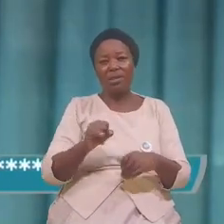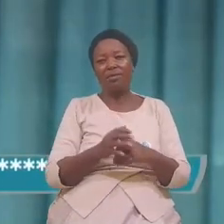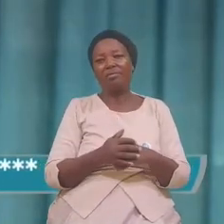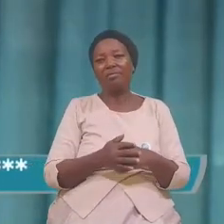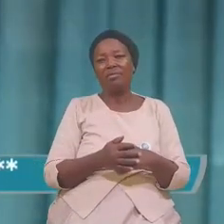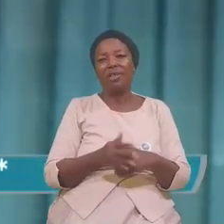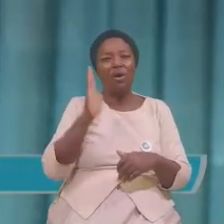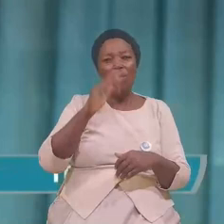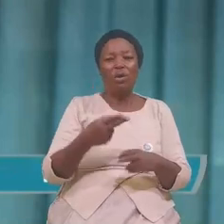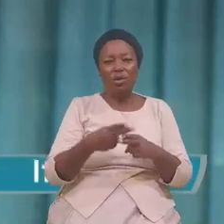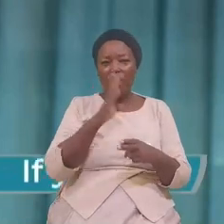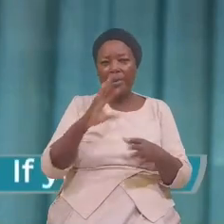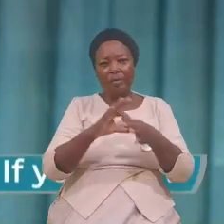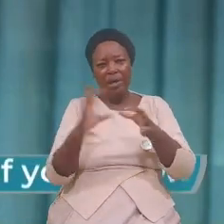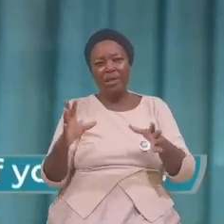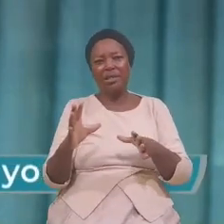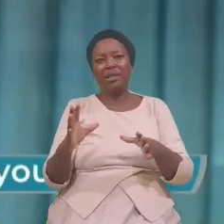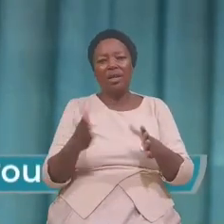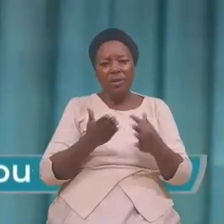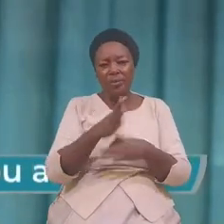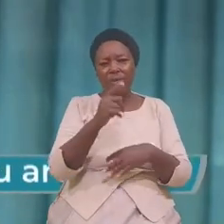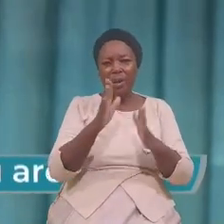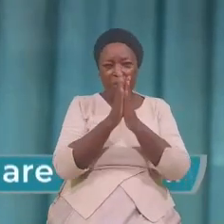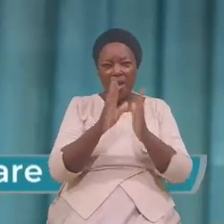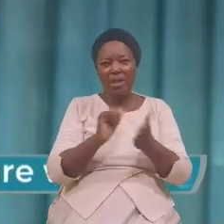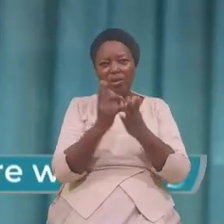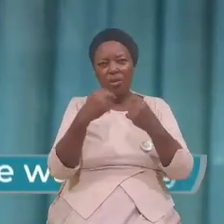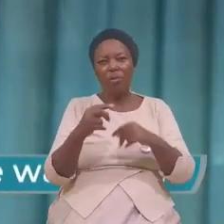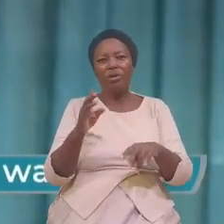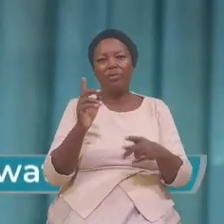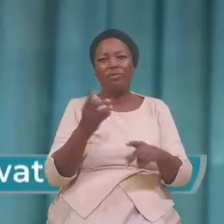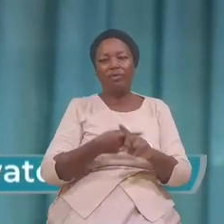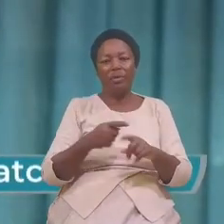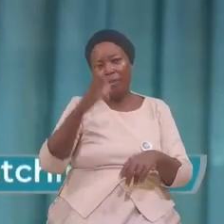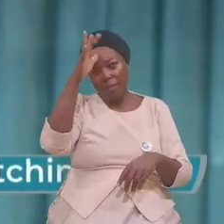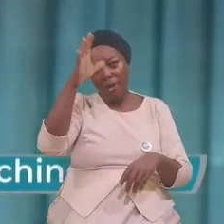sera bientôt libérée par la prière qui vient bientôt.